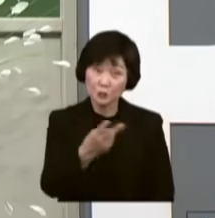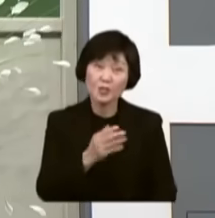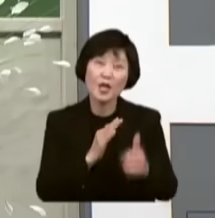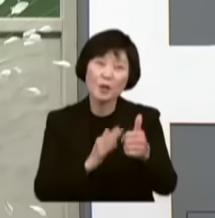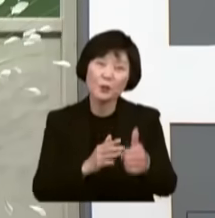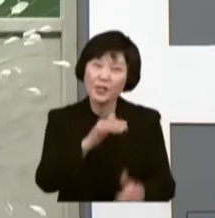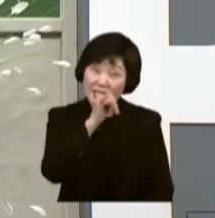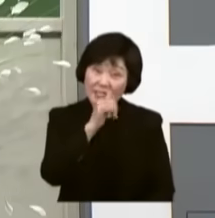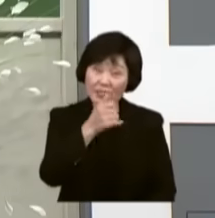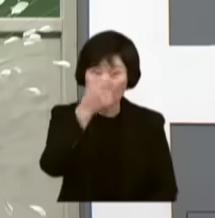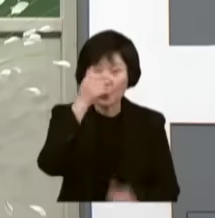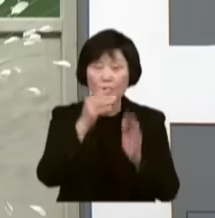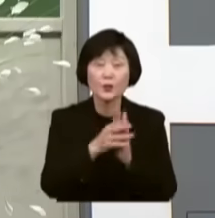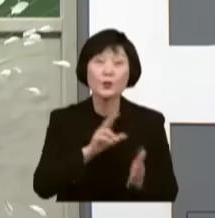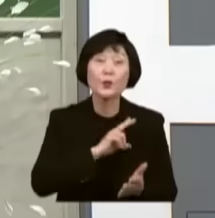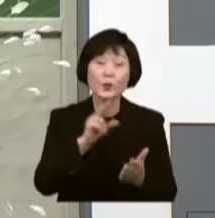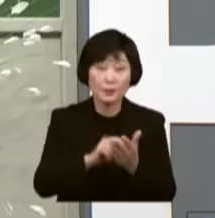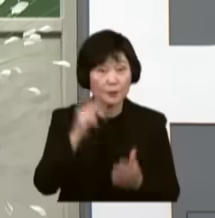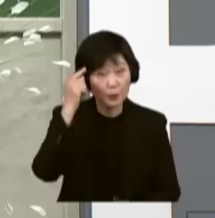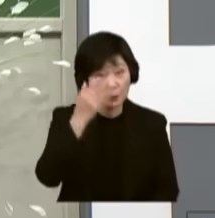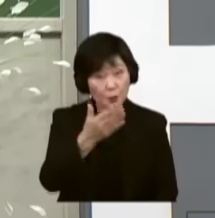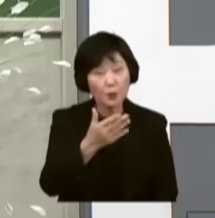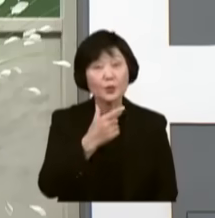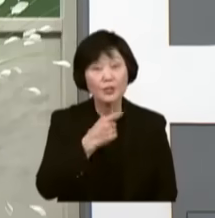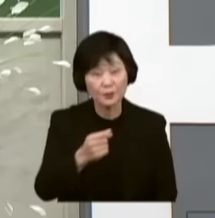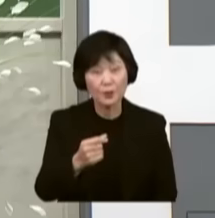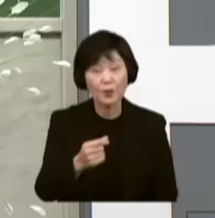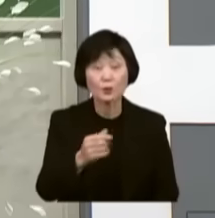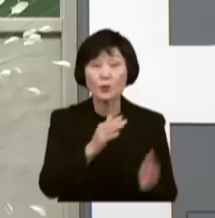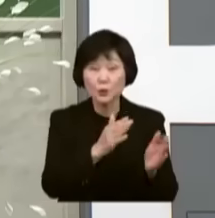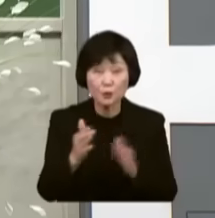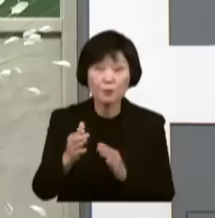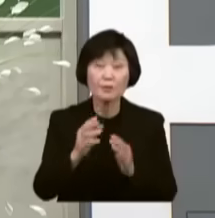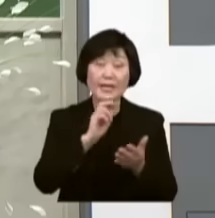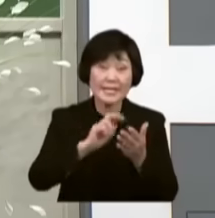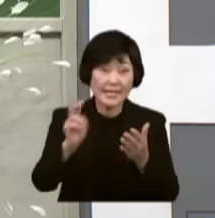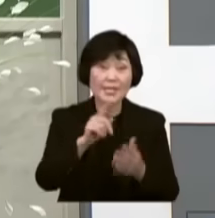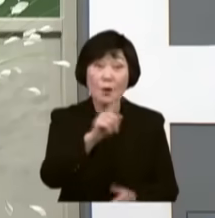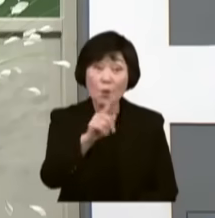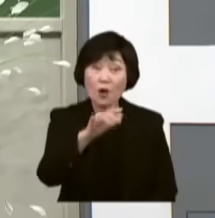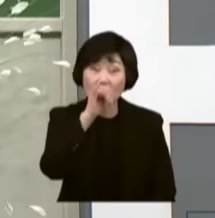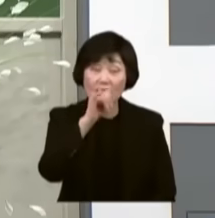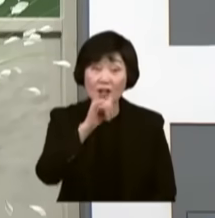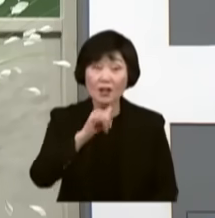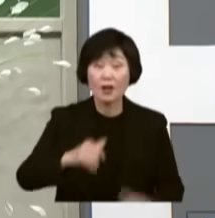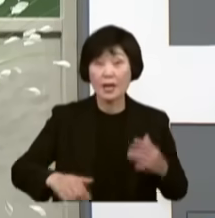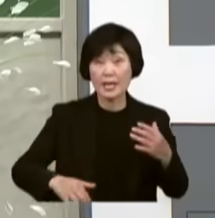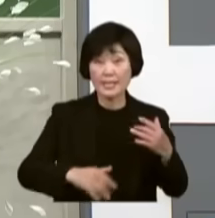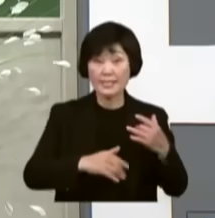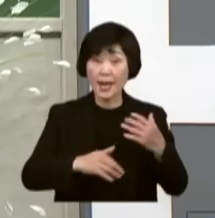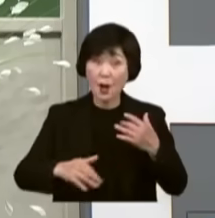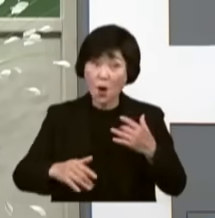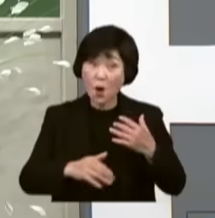분이 준비한 찬양이 하나 네. 있어요. 우리 수민 양 아까 첼로 한다 그랬죠? 네. 오늘 첼로 갖고 오셨죠? 네. 첼로 연주하시고 야, 나 이거